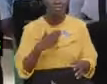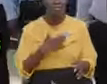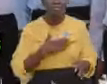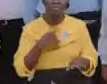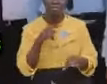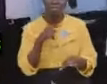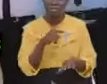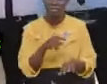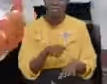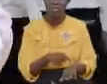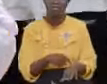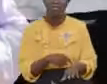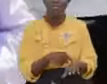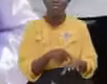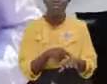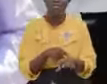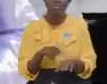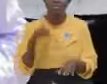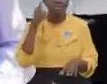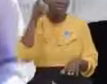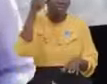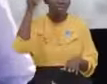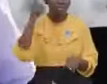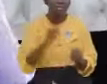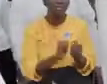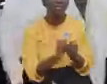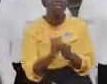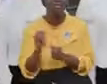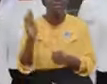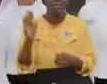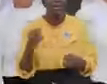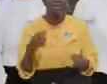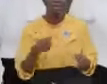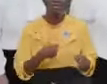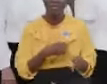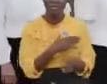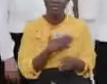زمان مر بيا